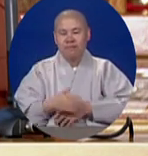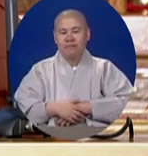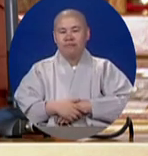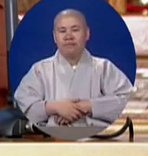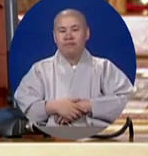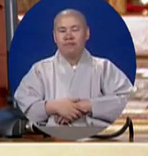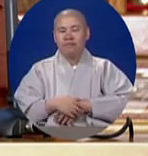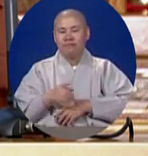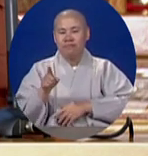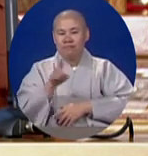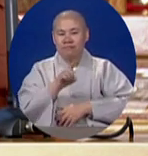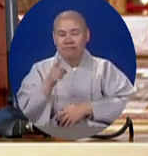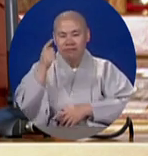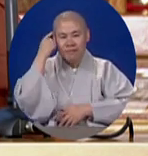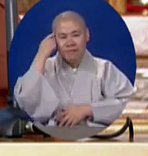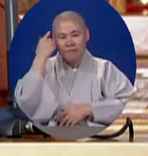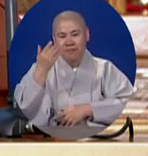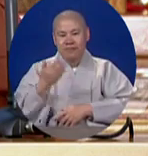그게 뭘까요?